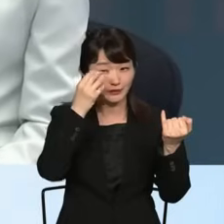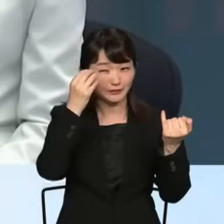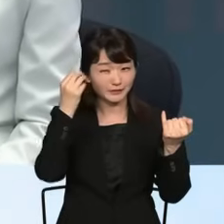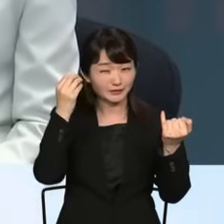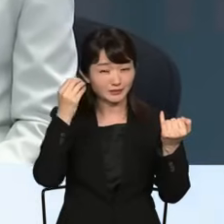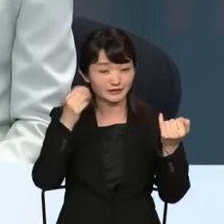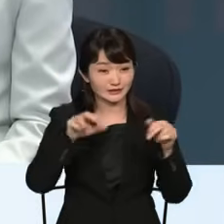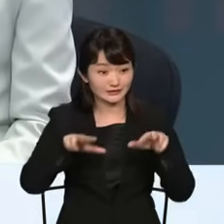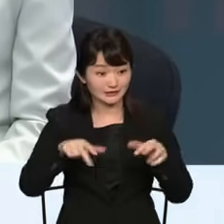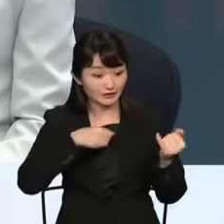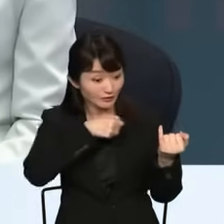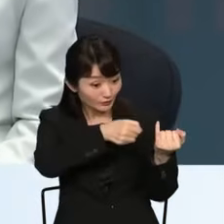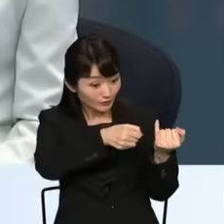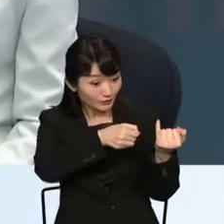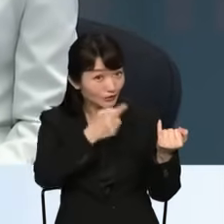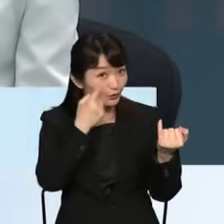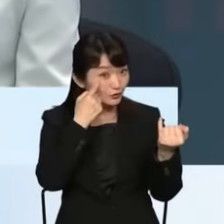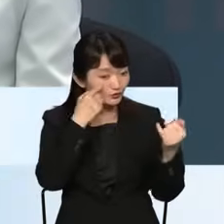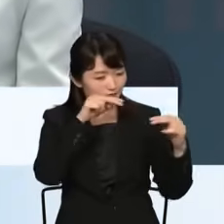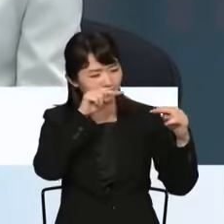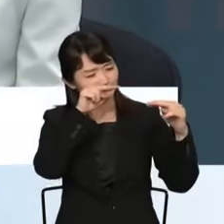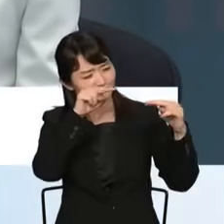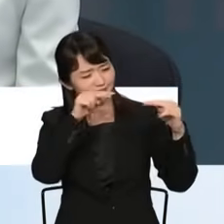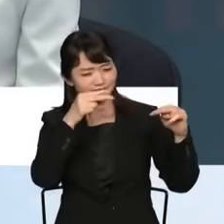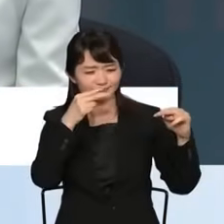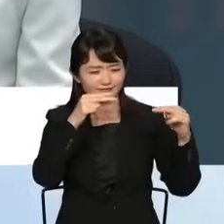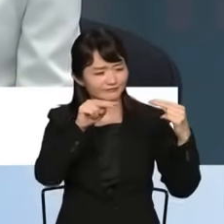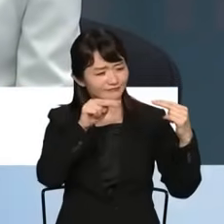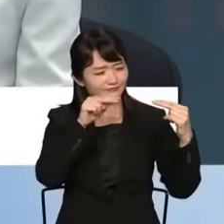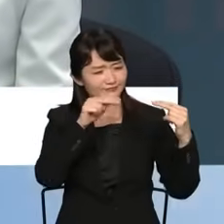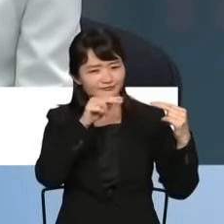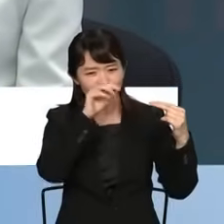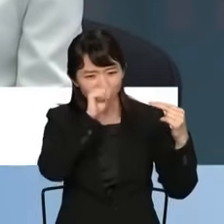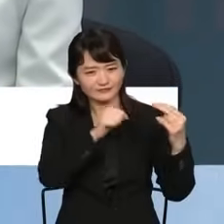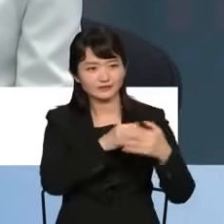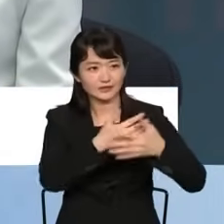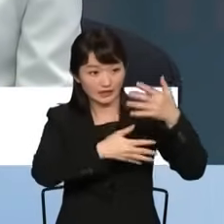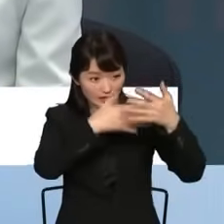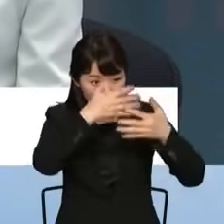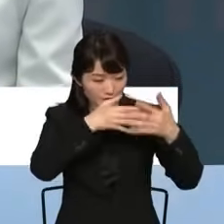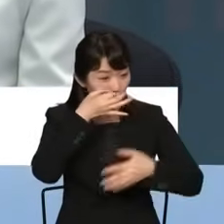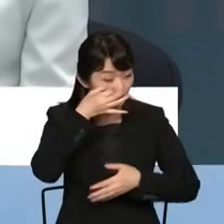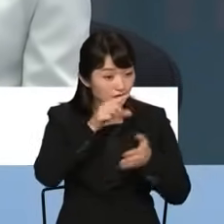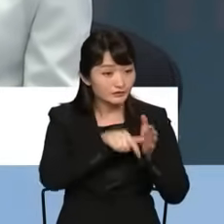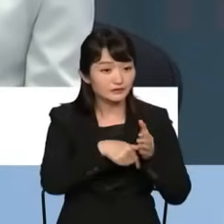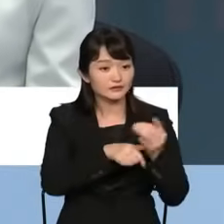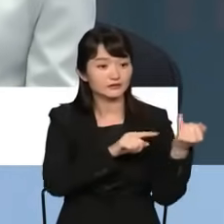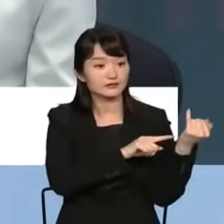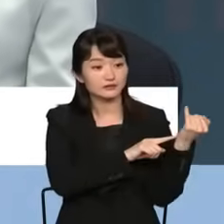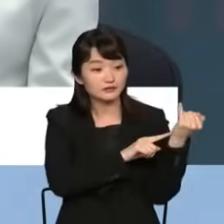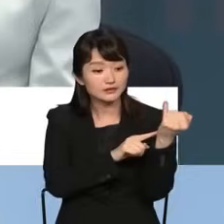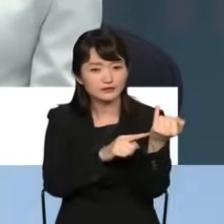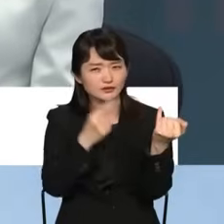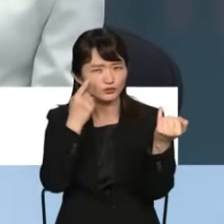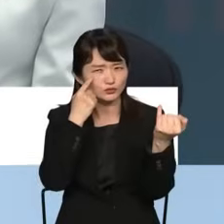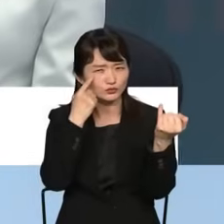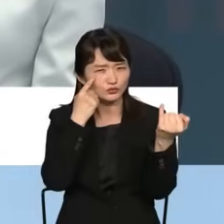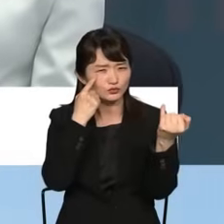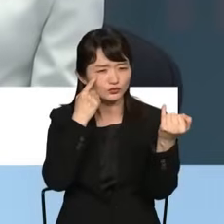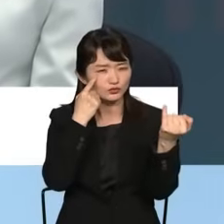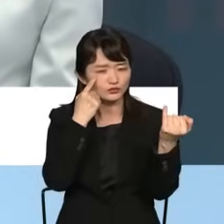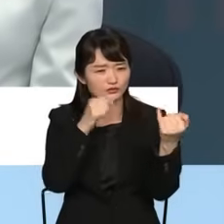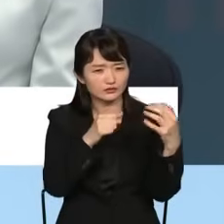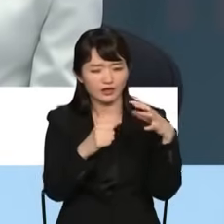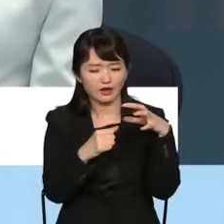지금 이렇게 인터뷰할 때도 계속 눈을 맞춰주시고 그 스크린에서도 상혜 씨가 나오는 순간 그 눈빛에 이렇게